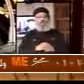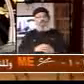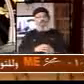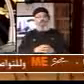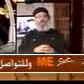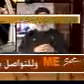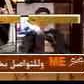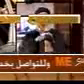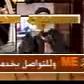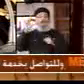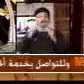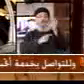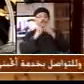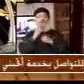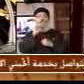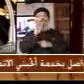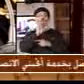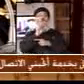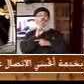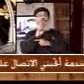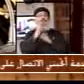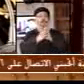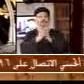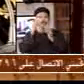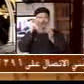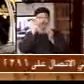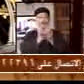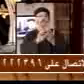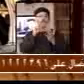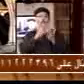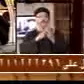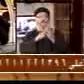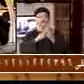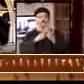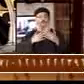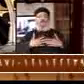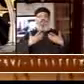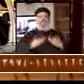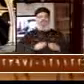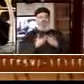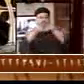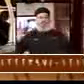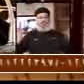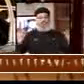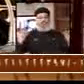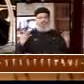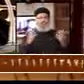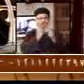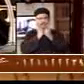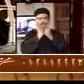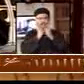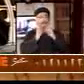كمان ربنا يسوع عايز يعلمهم أنهم يجب أن يكونوا كرماء، يجب أن يكون